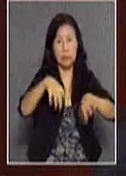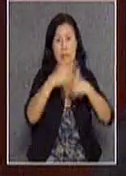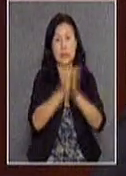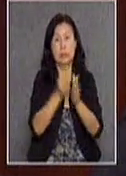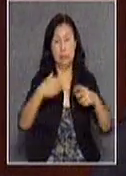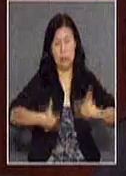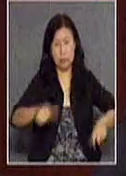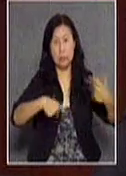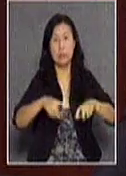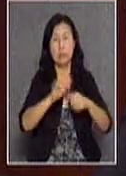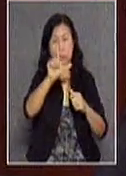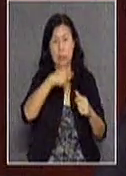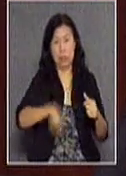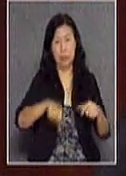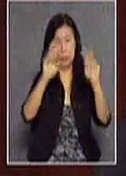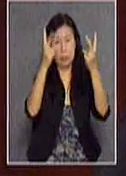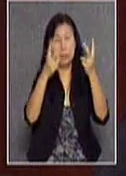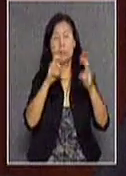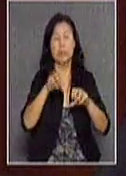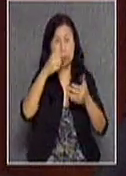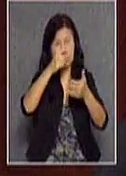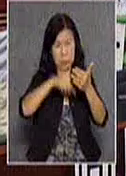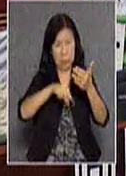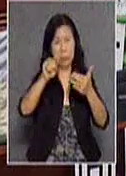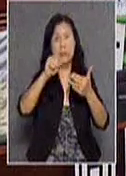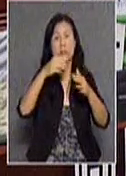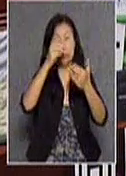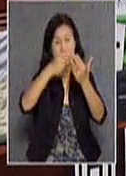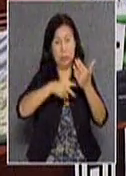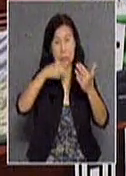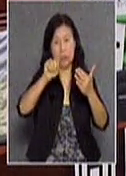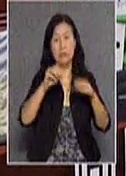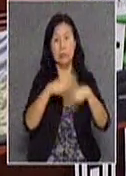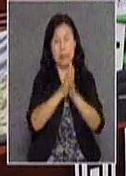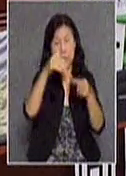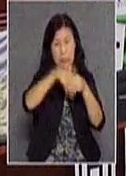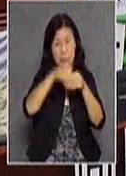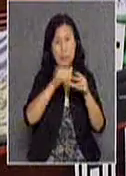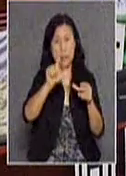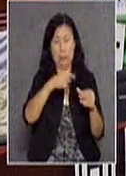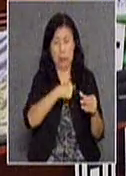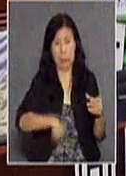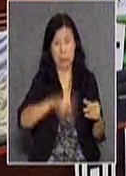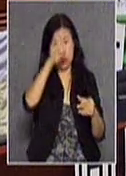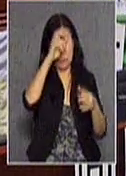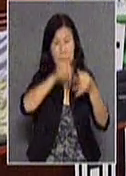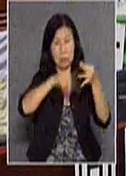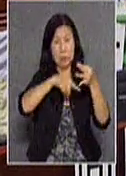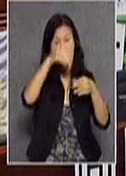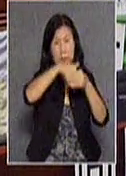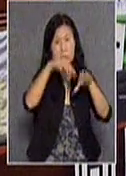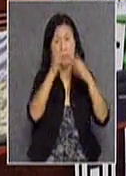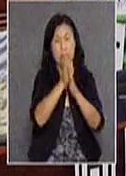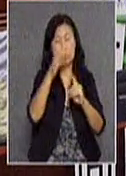議題，梁國雄議員動議的修正案予以通過。現在付諸表決。梁國雄議員要求記名表決，表決鐘響1分鐘。